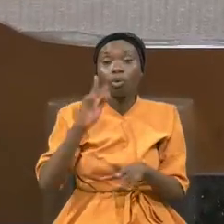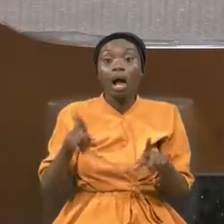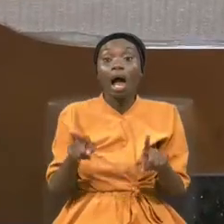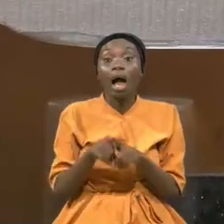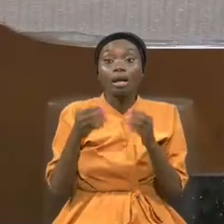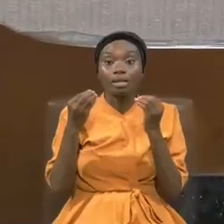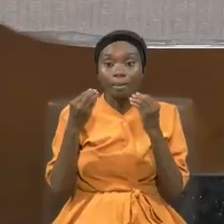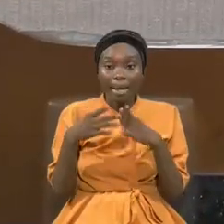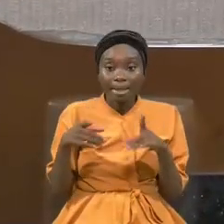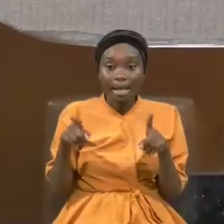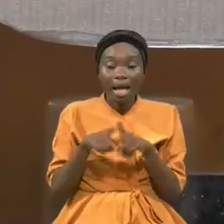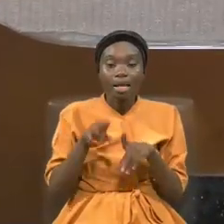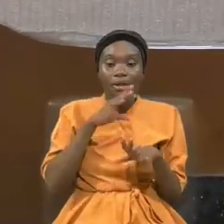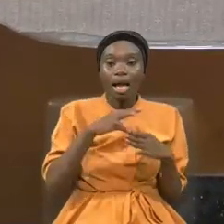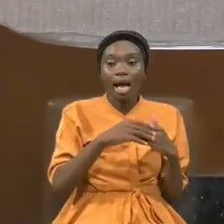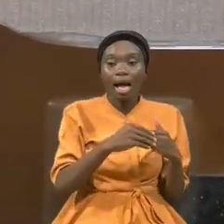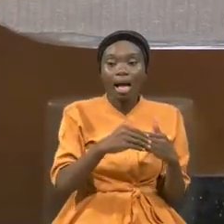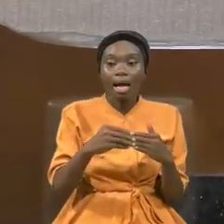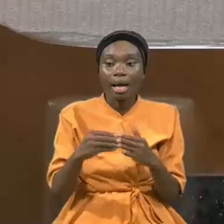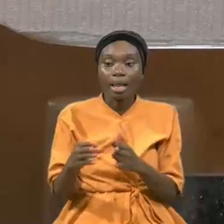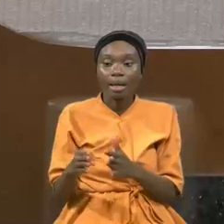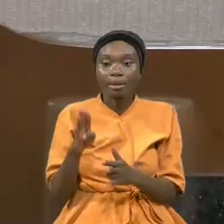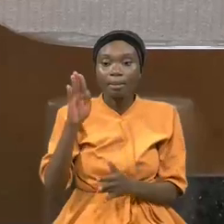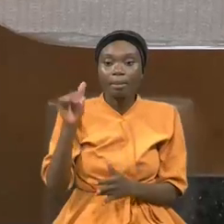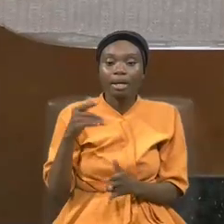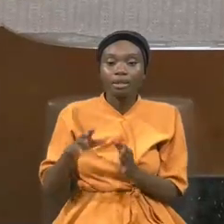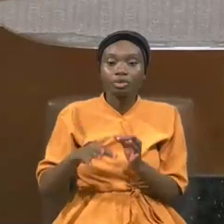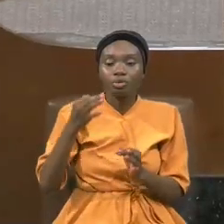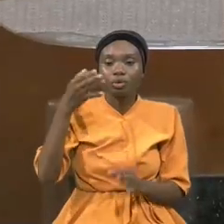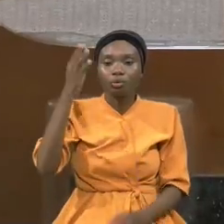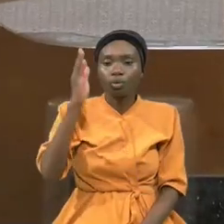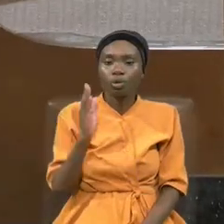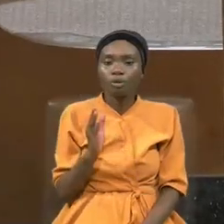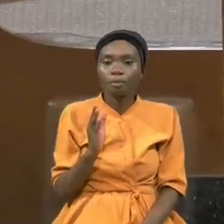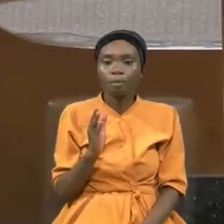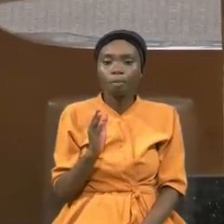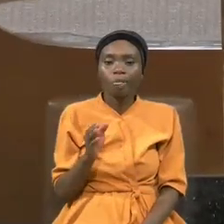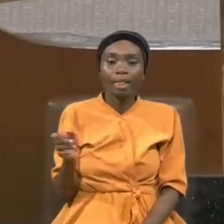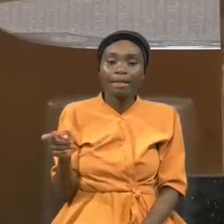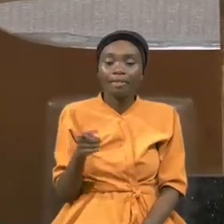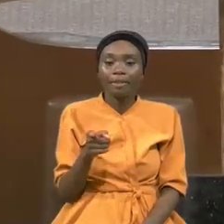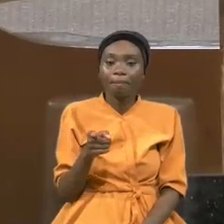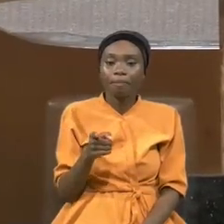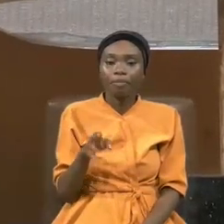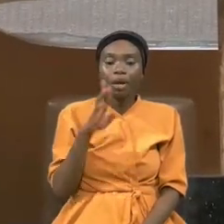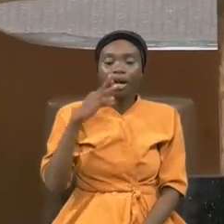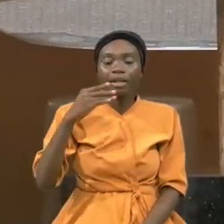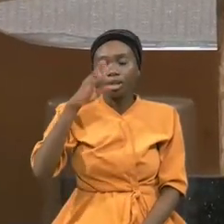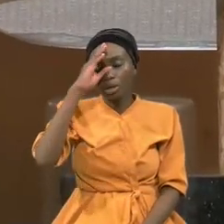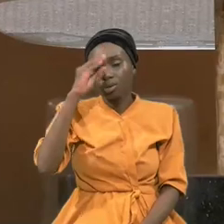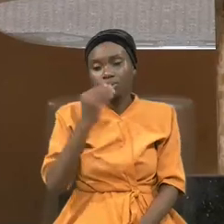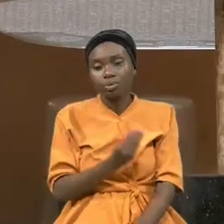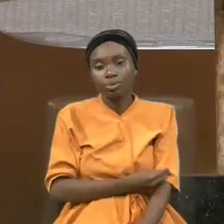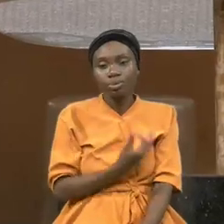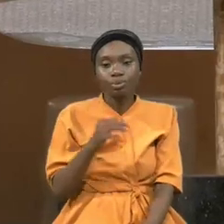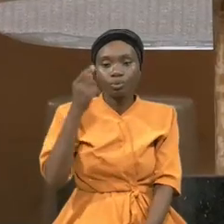car tous ceux qui sont conduits par l'Esprit de Dieu sont fils de